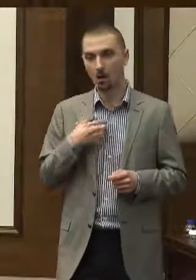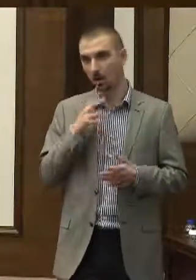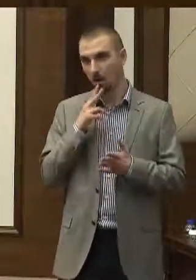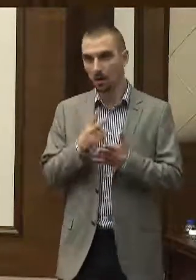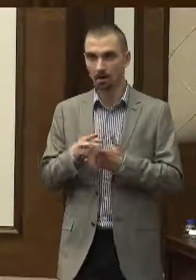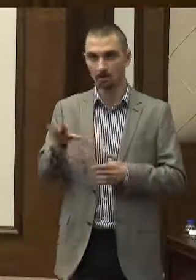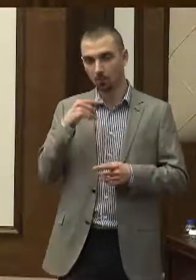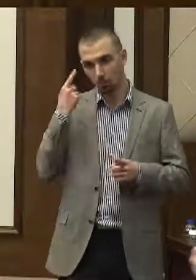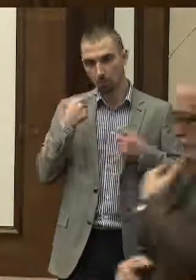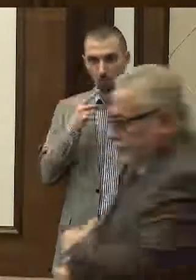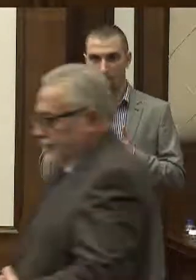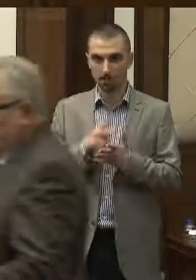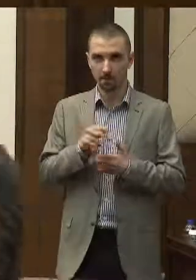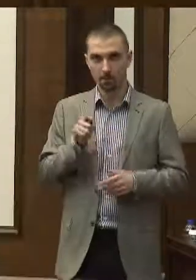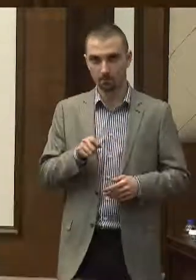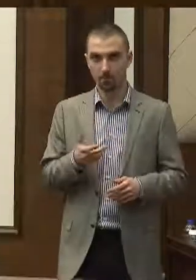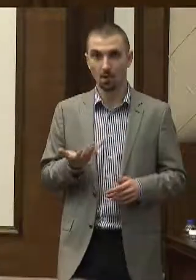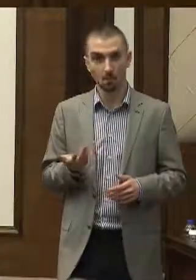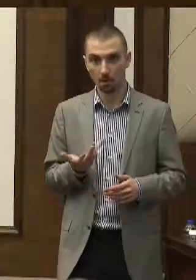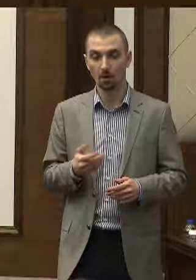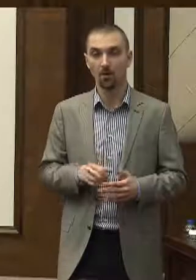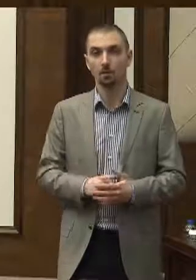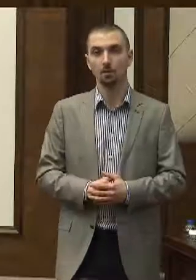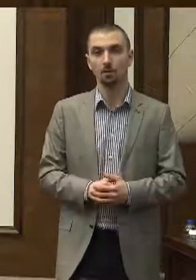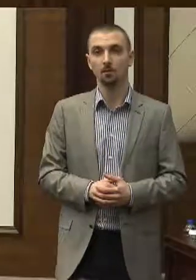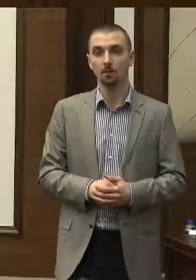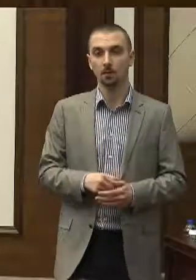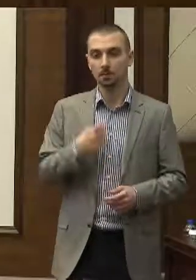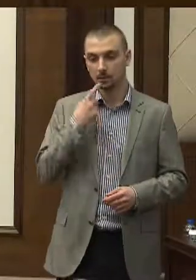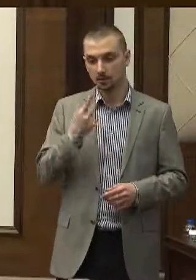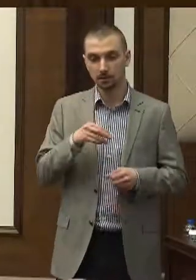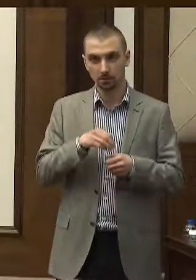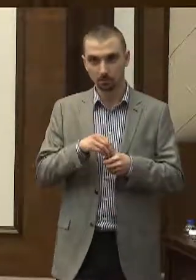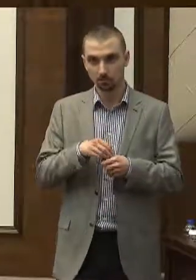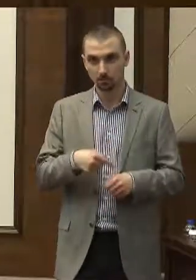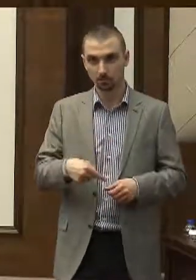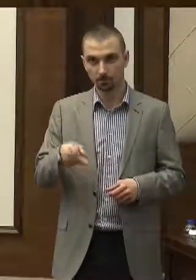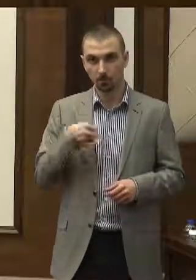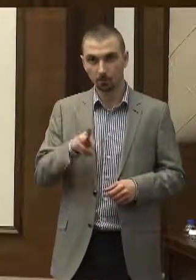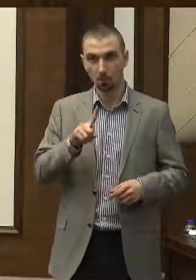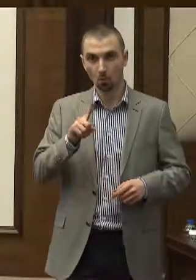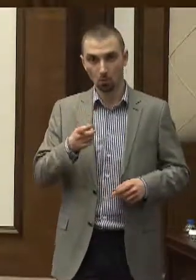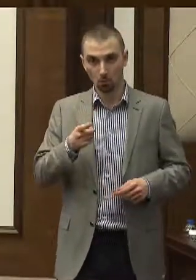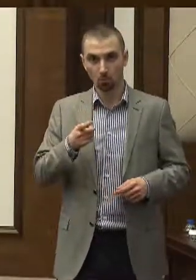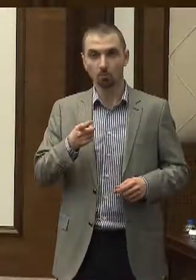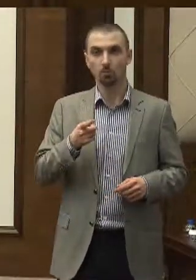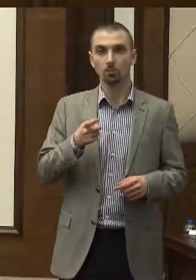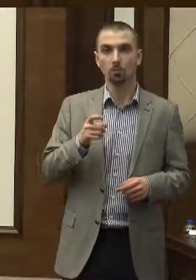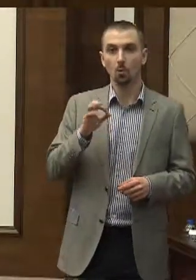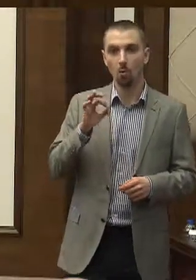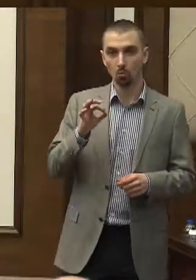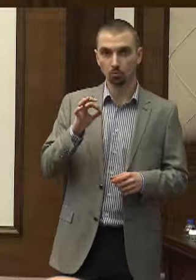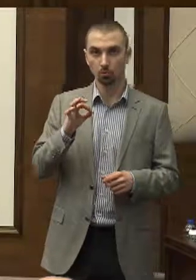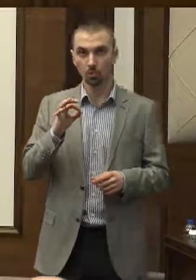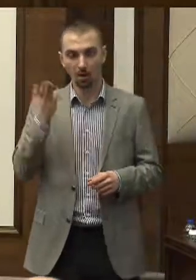bu işte uğraşında belirliyor. Ama yıl içinde yani 2019'un Ocak